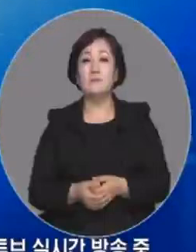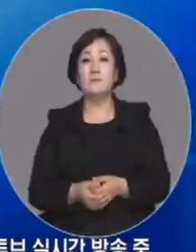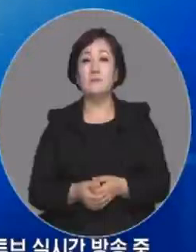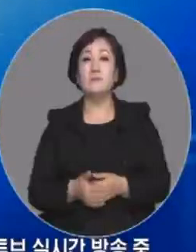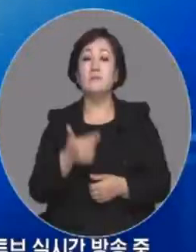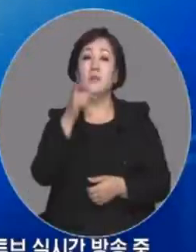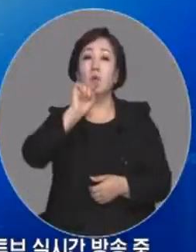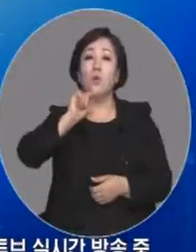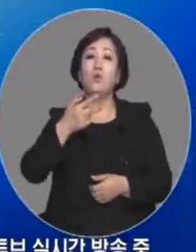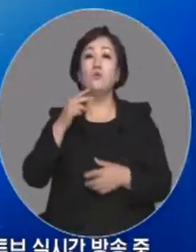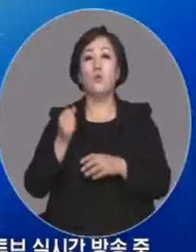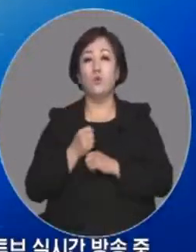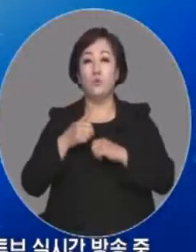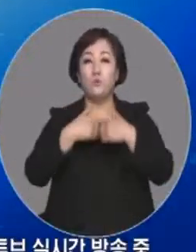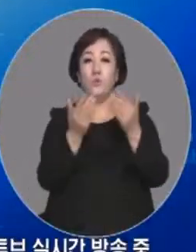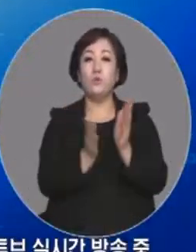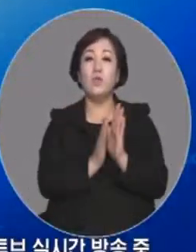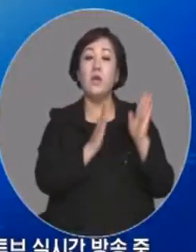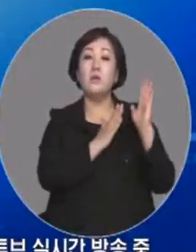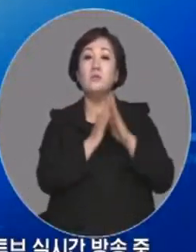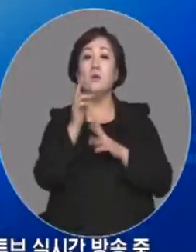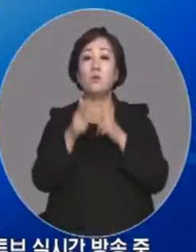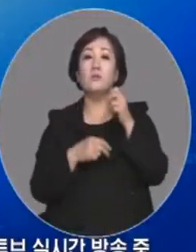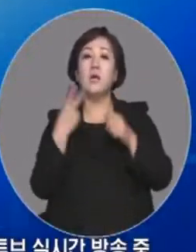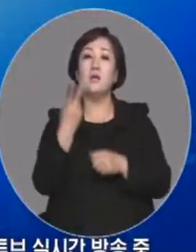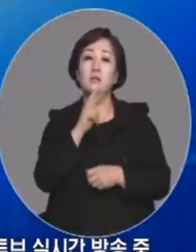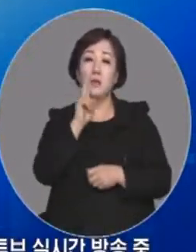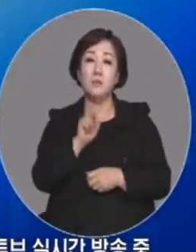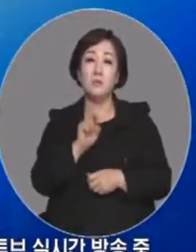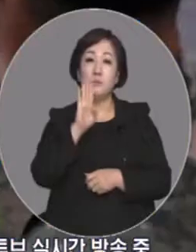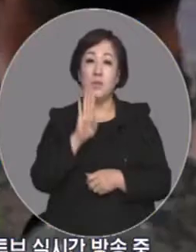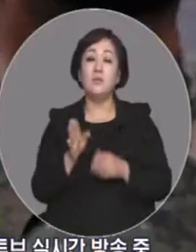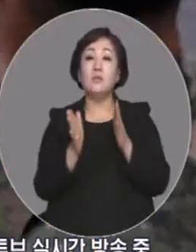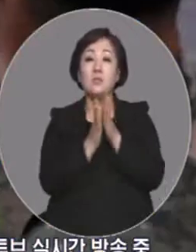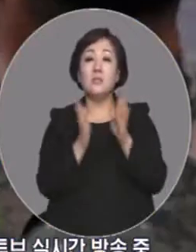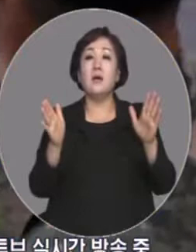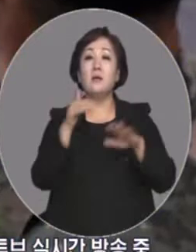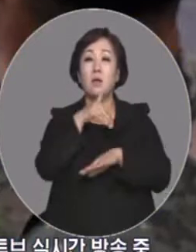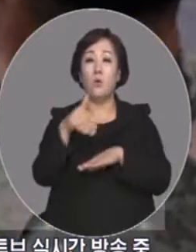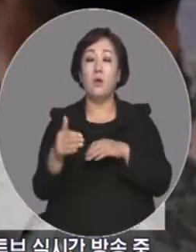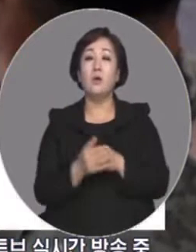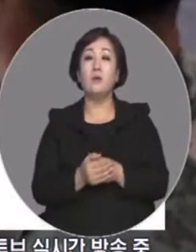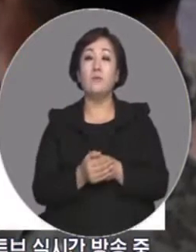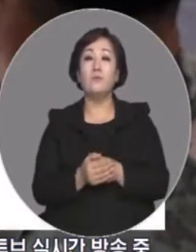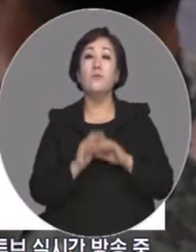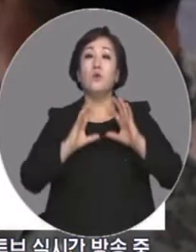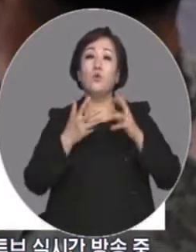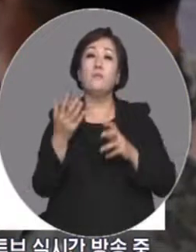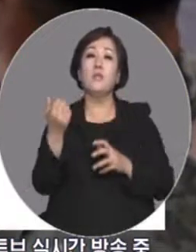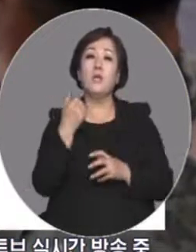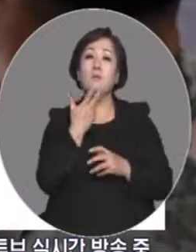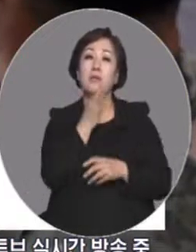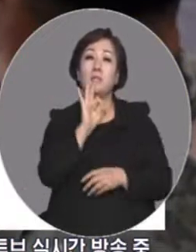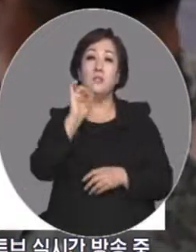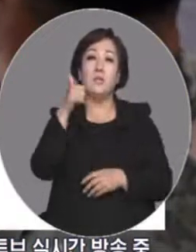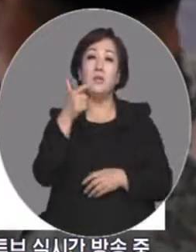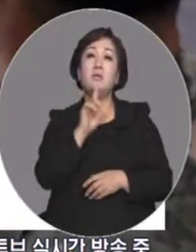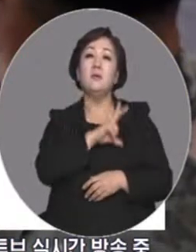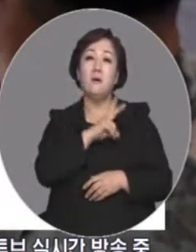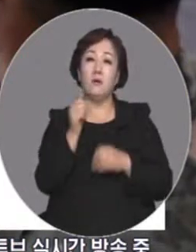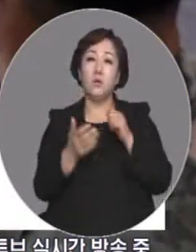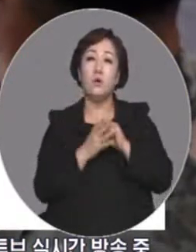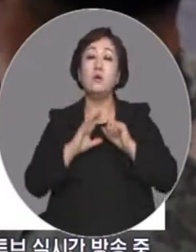옥동 군부대 이전 공사 가 이르면 2024년 시작될 것으로 보입니다 국민의 힘 이 책을 원은